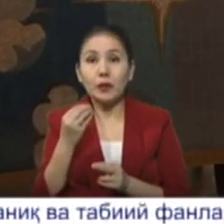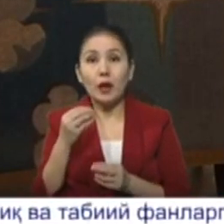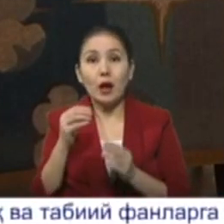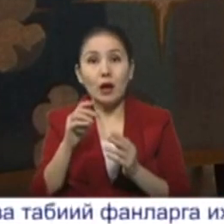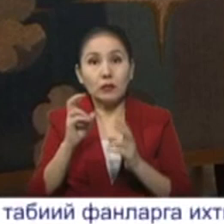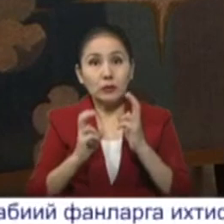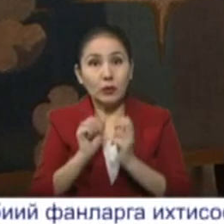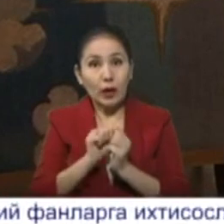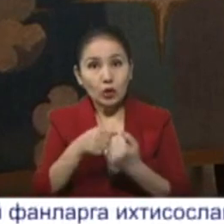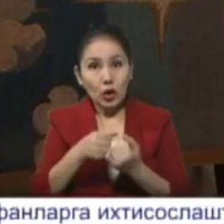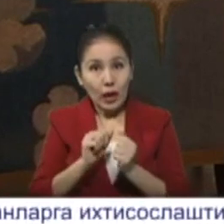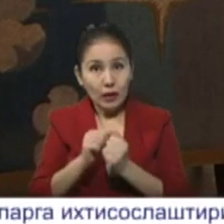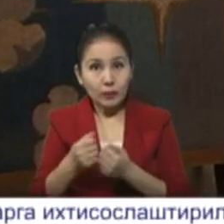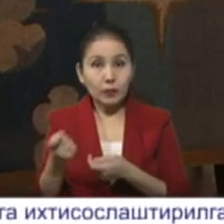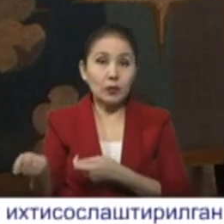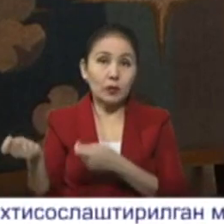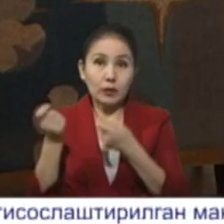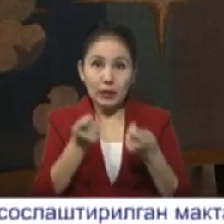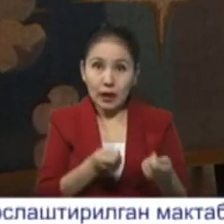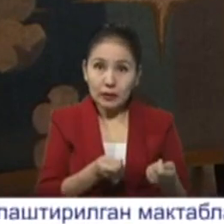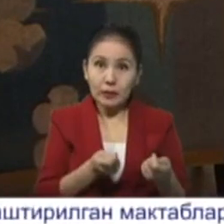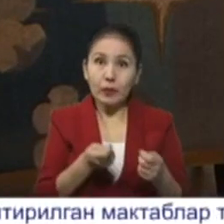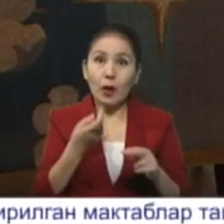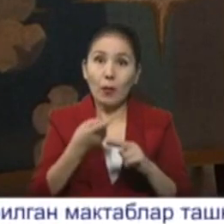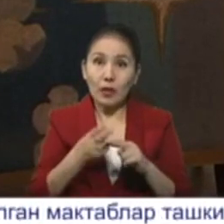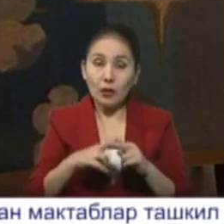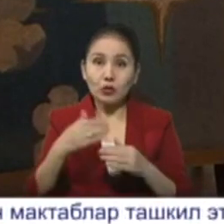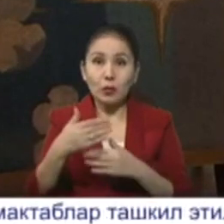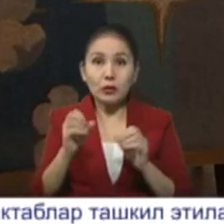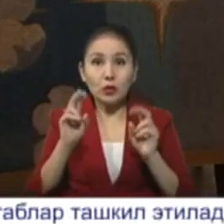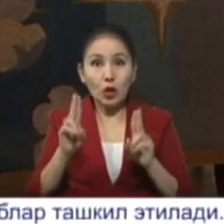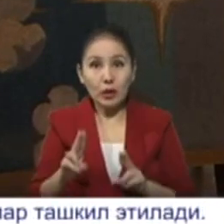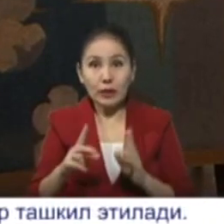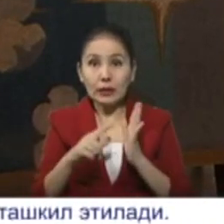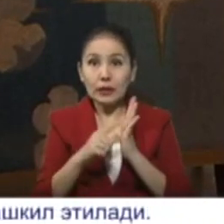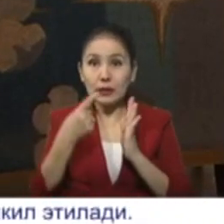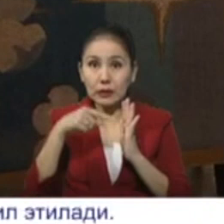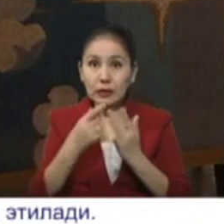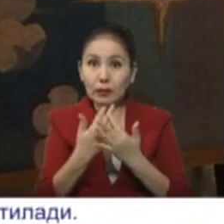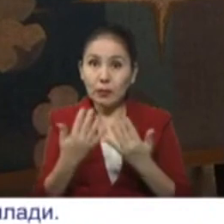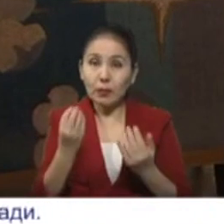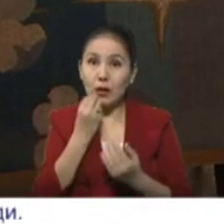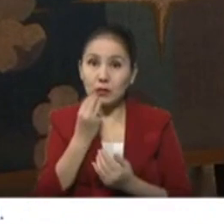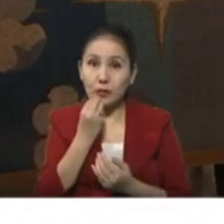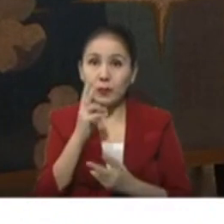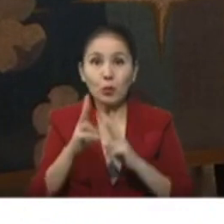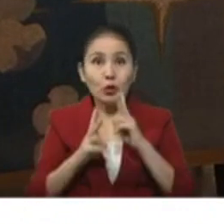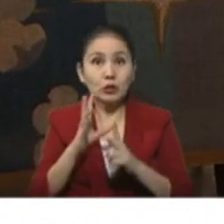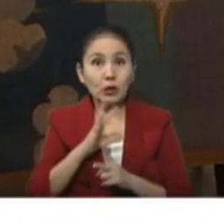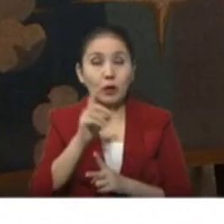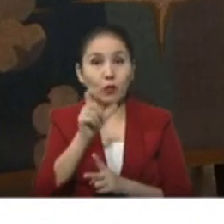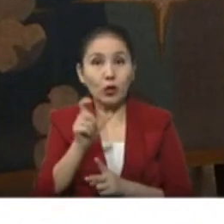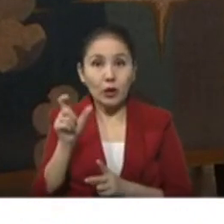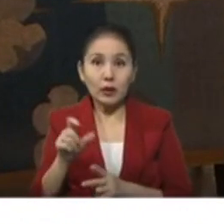qadoqlanib, bizaga yetkaziriladi. Biz va mana shu mahsulotlarni, o'sha 7 xil turdagi mahsulotlarni o'sha murojaat qilgan